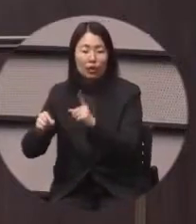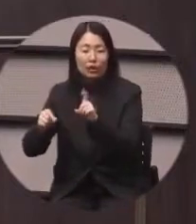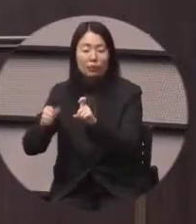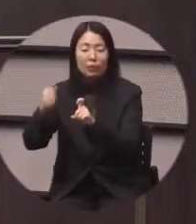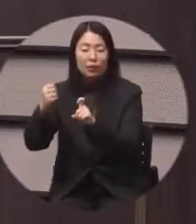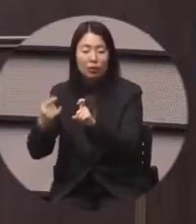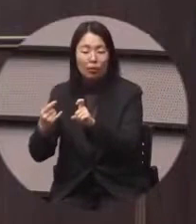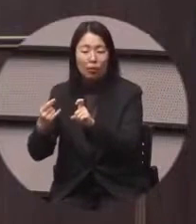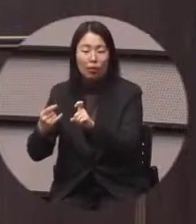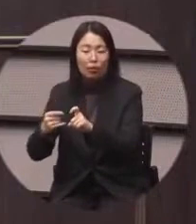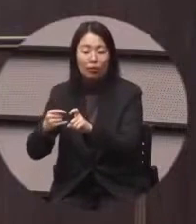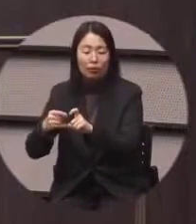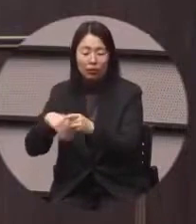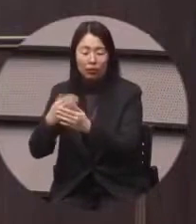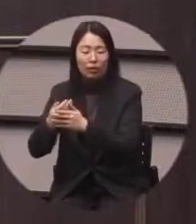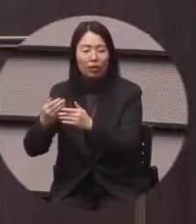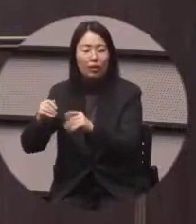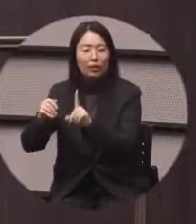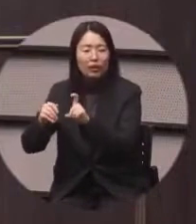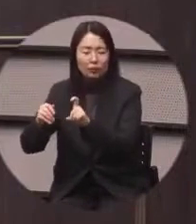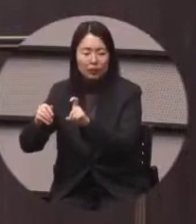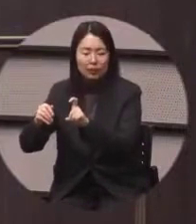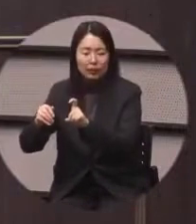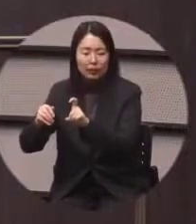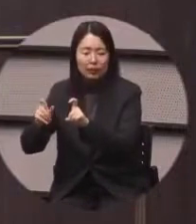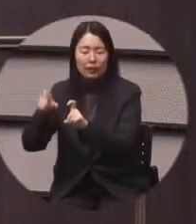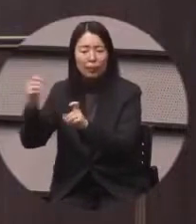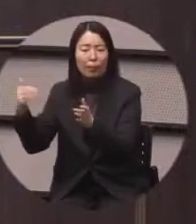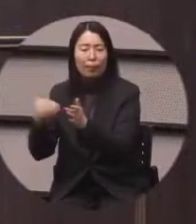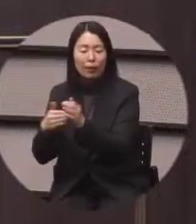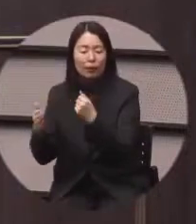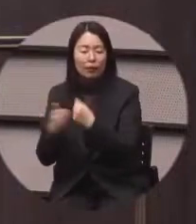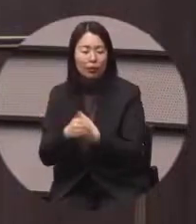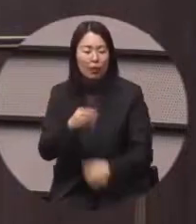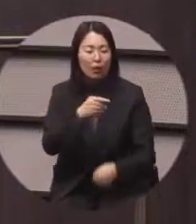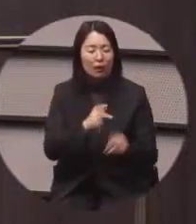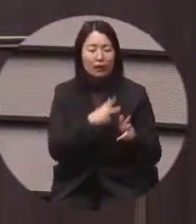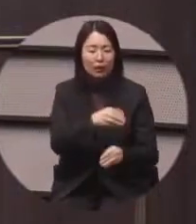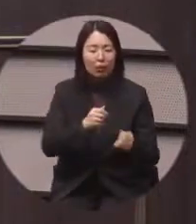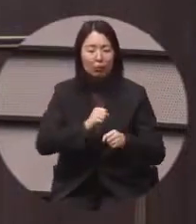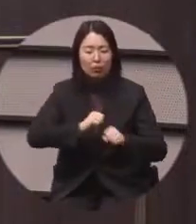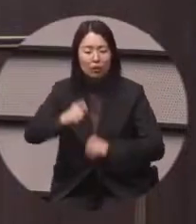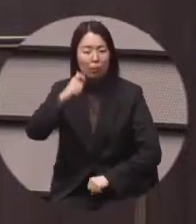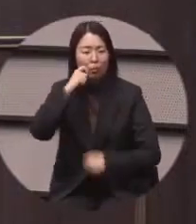11월로 5년이 돼 해제가 불가피하게 된 것이라는 내용이었습니다.